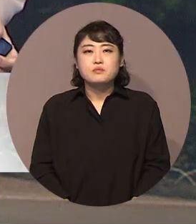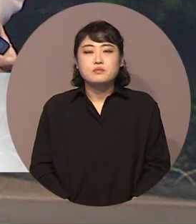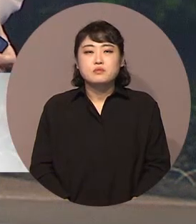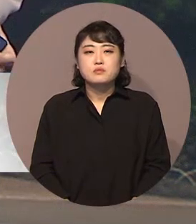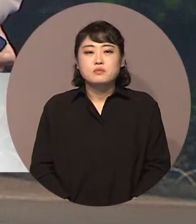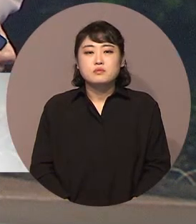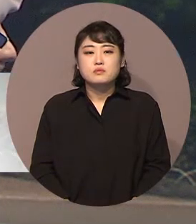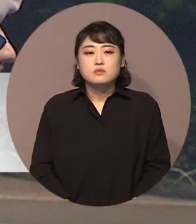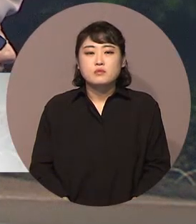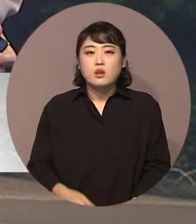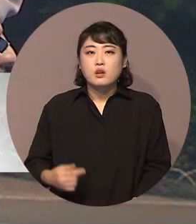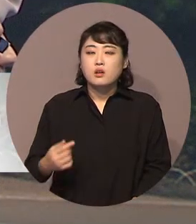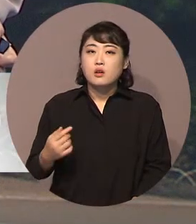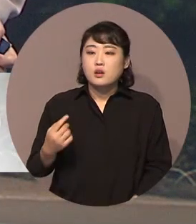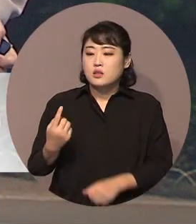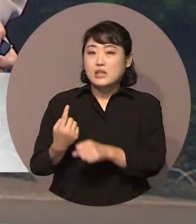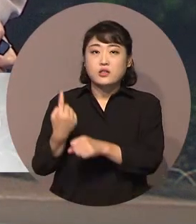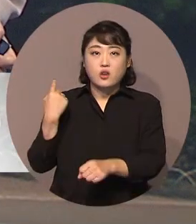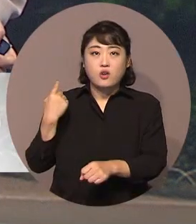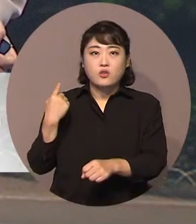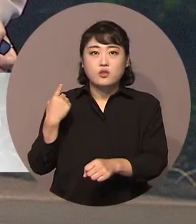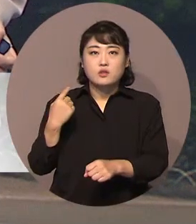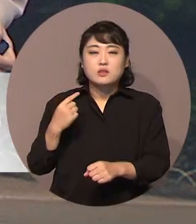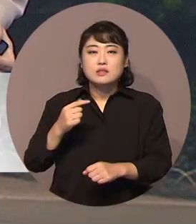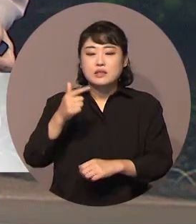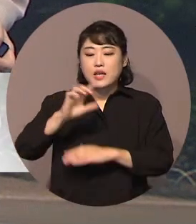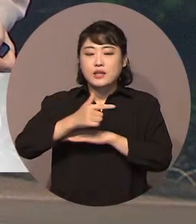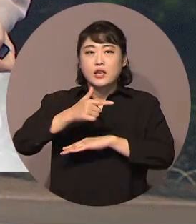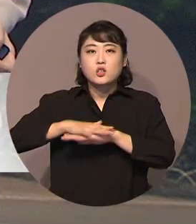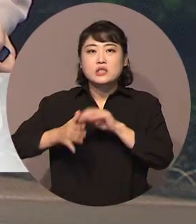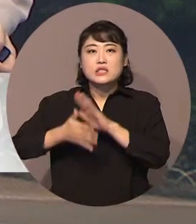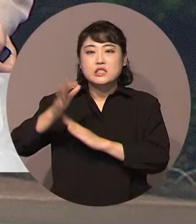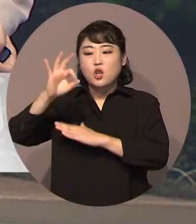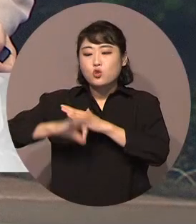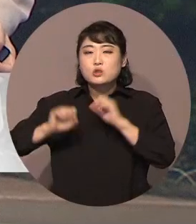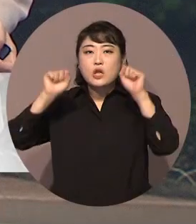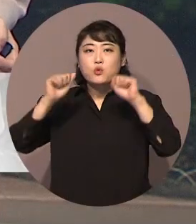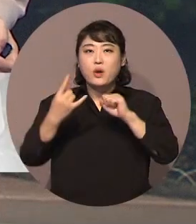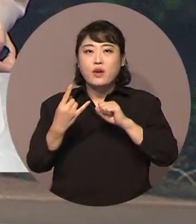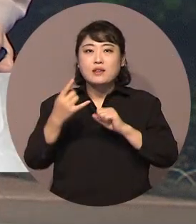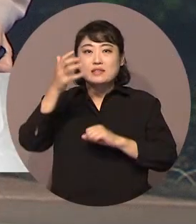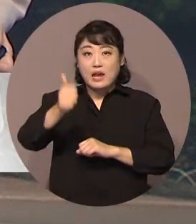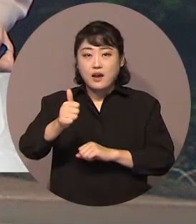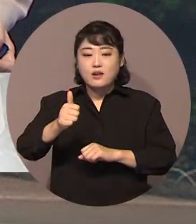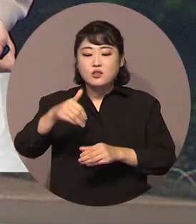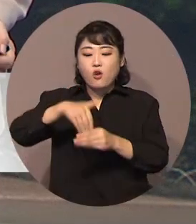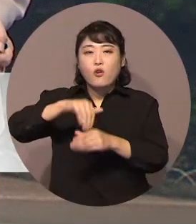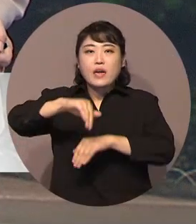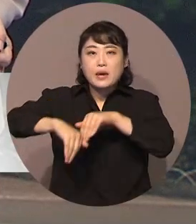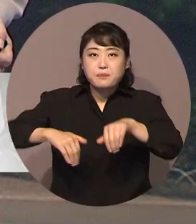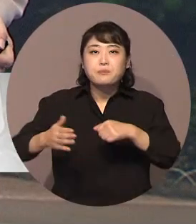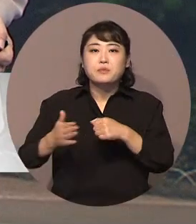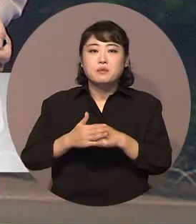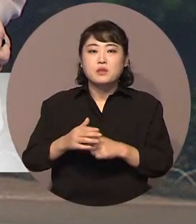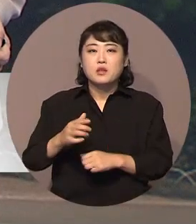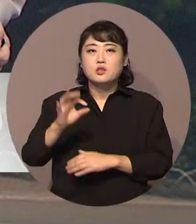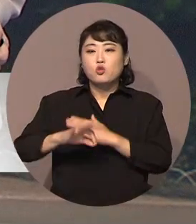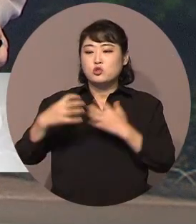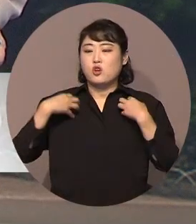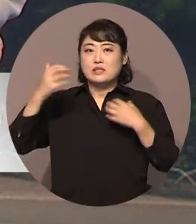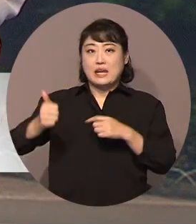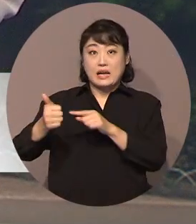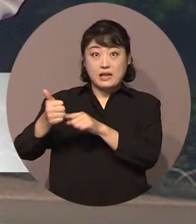지난해 대전시 서구체육회장 선거에 개입한 혐의로 기소된 서철모 대전 서구청장에게 검찰이 벌금 500만